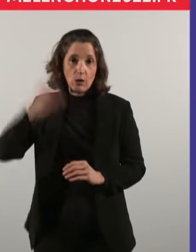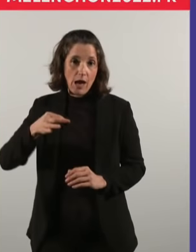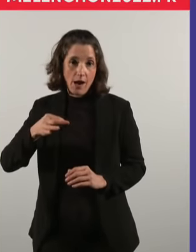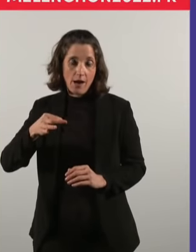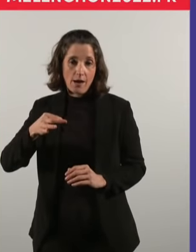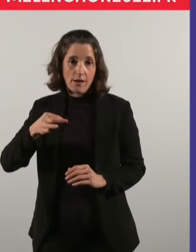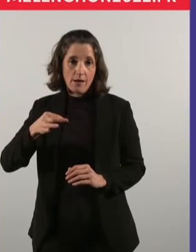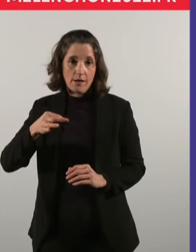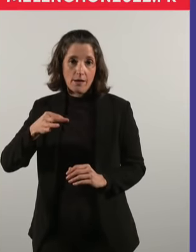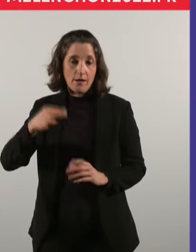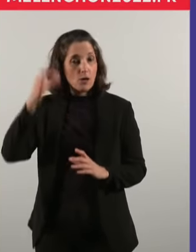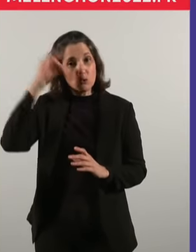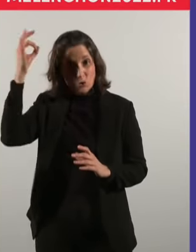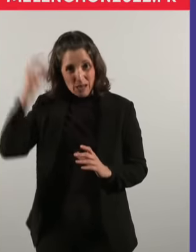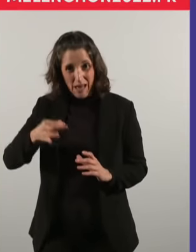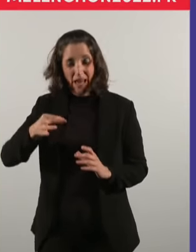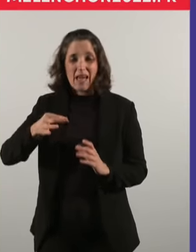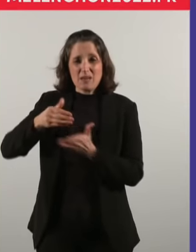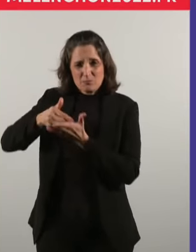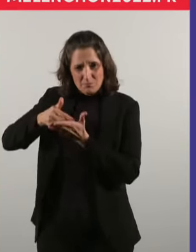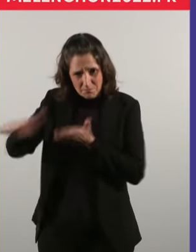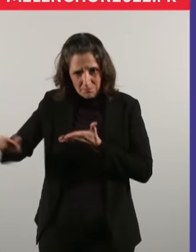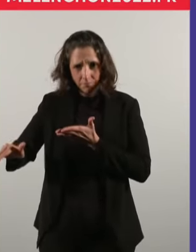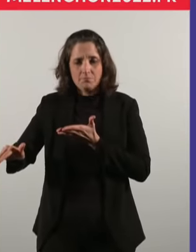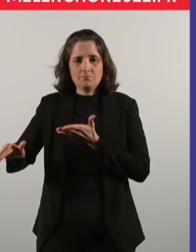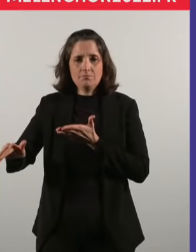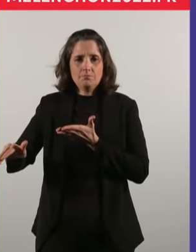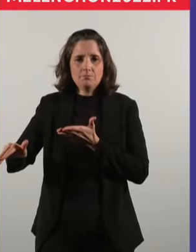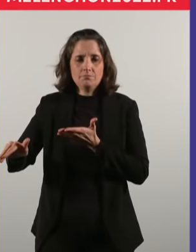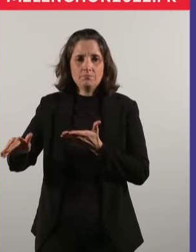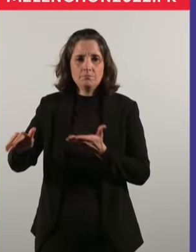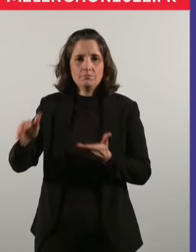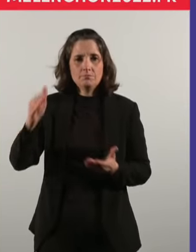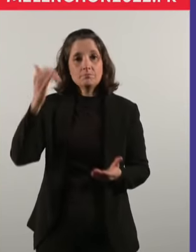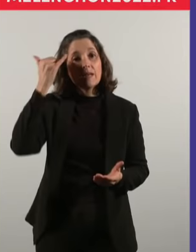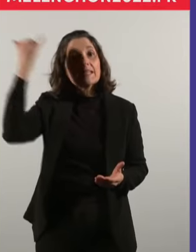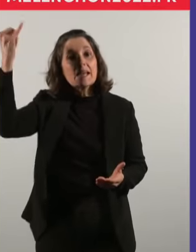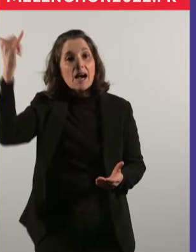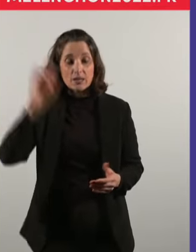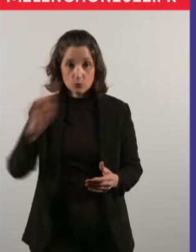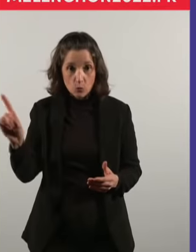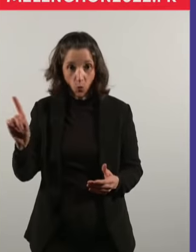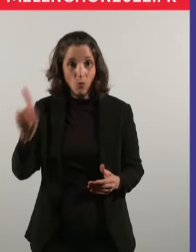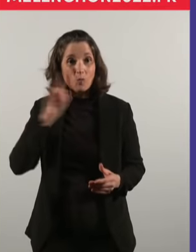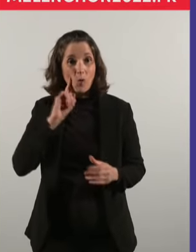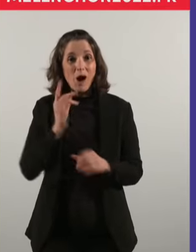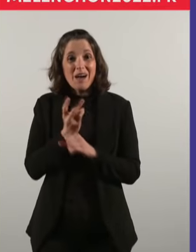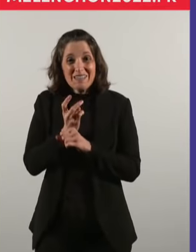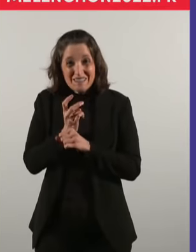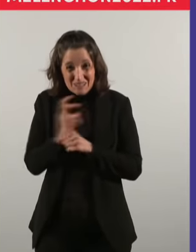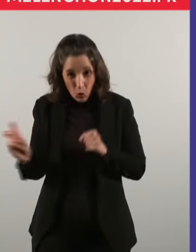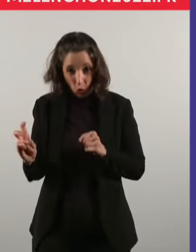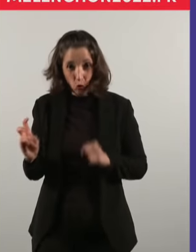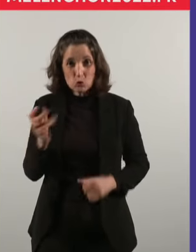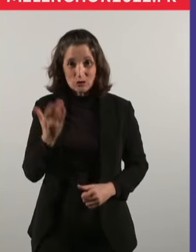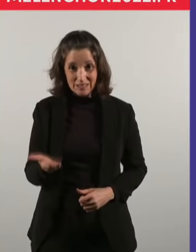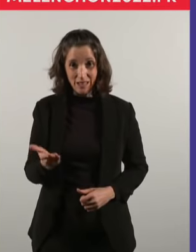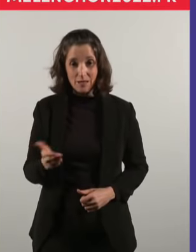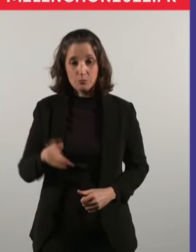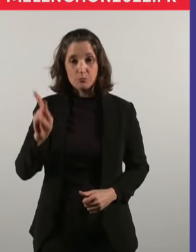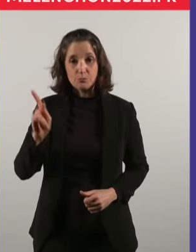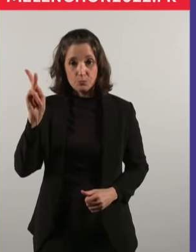faut sortir du nucléaire, pas par idéologie, parce que c'est dangereux, les gens. Et c'est de plus en plus